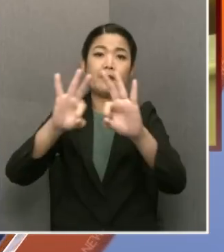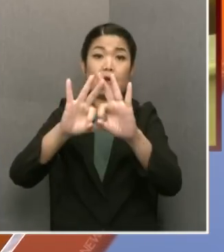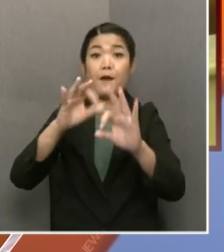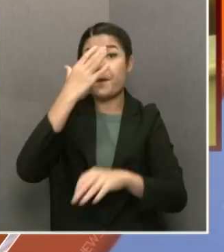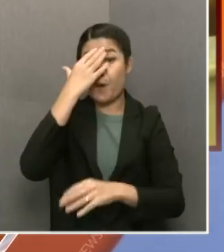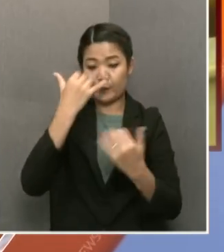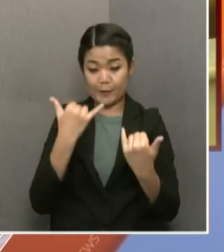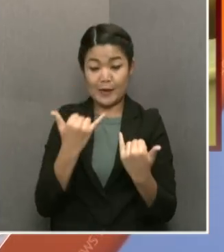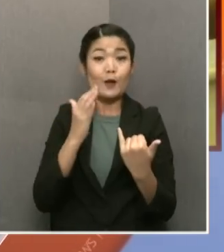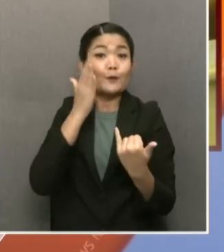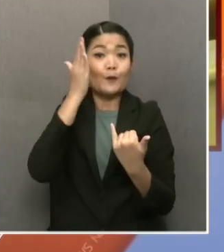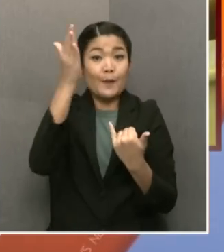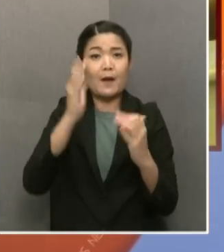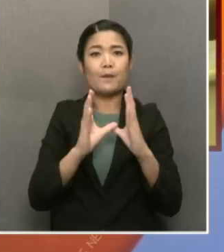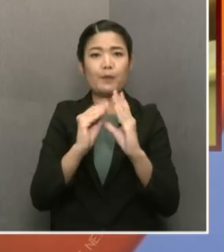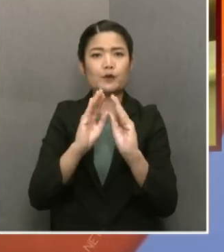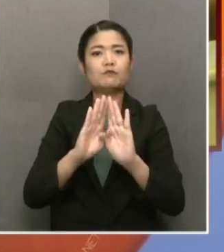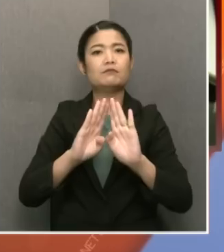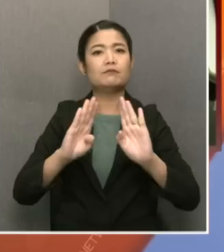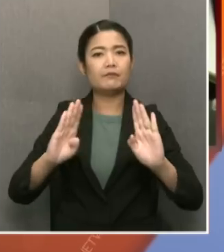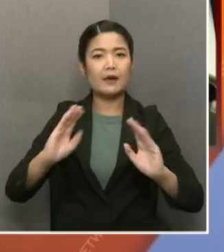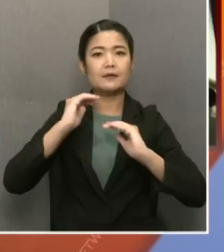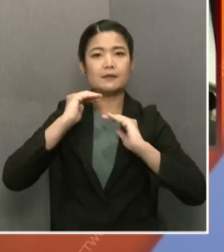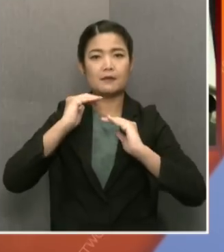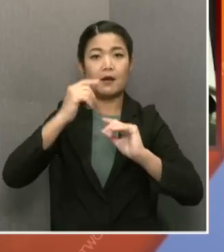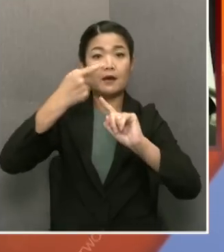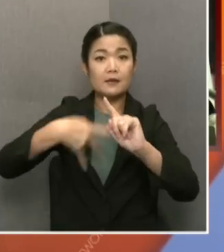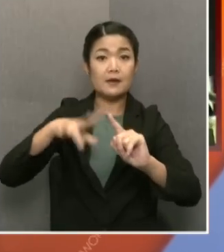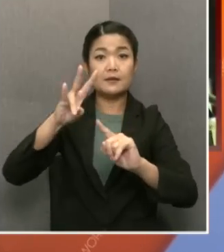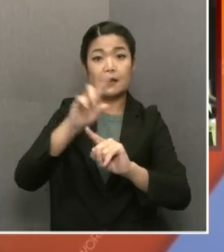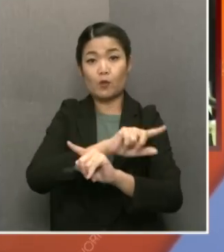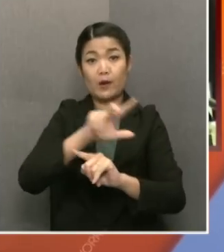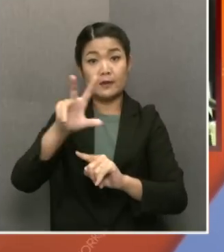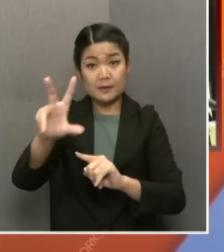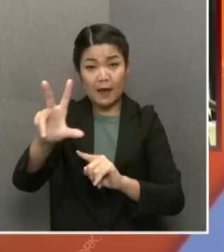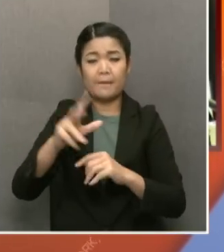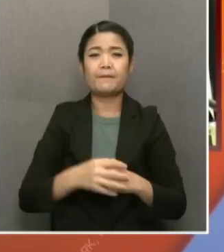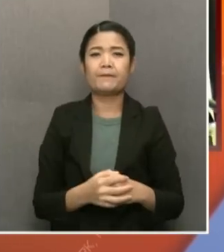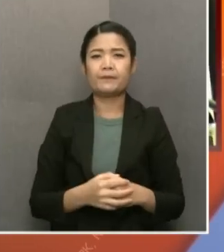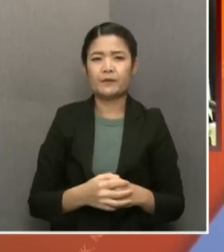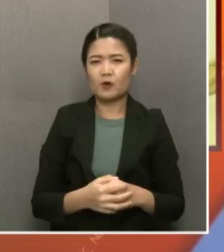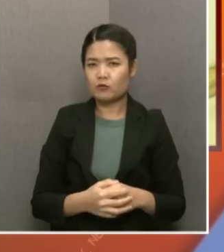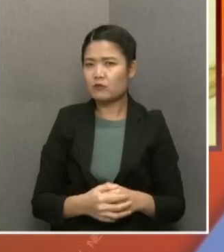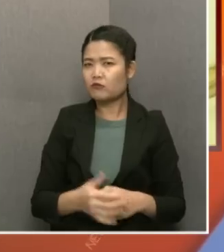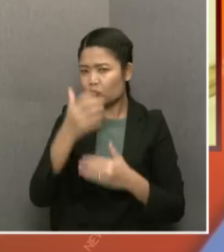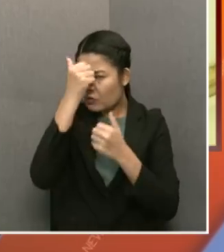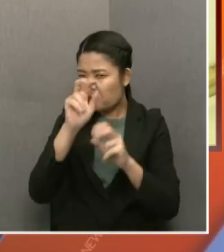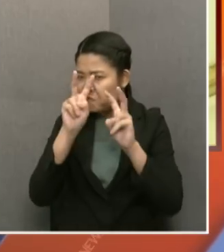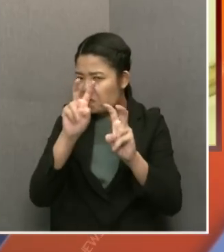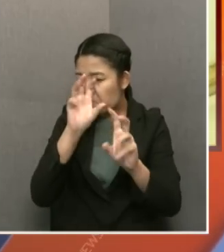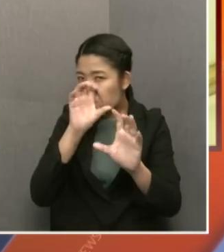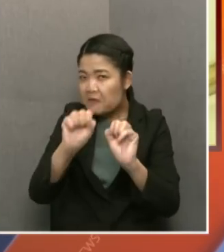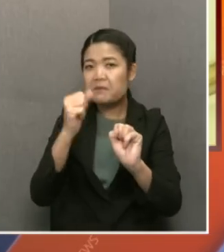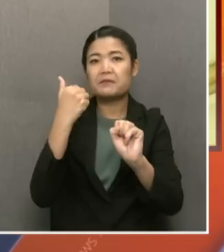เนี่ยเมื่อเปิดประชุมสภานะในวันที่ 3กรกฎาคมเนี่ยความเข้มข้นจะมีสูงมากขึ้นกว่านี้อีกนะโดย